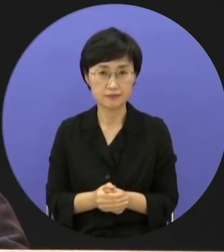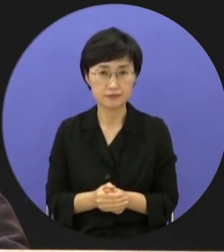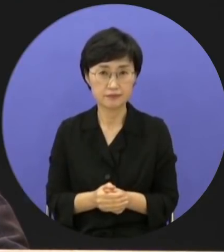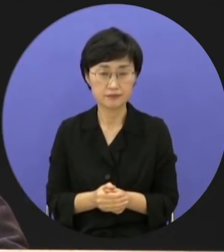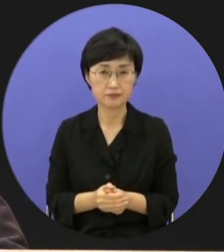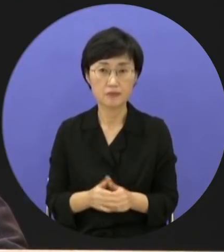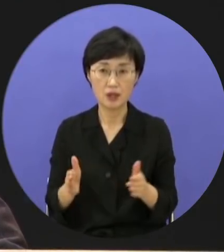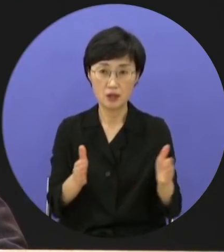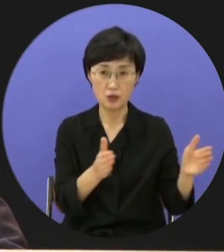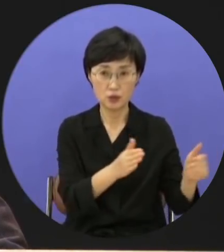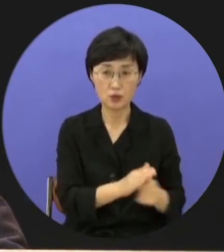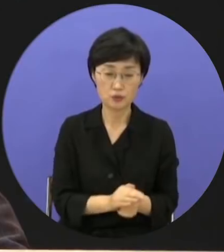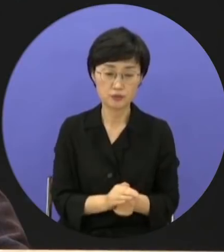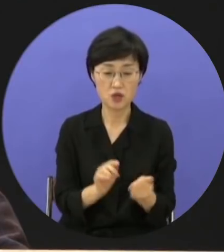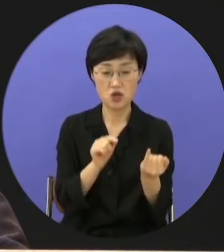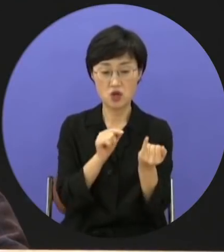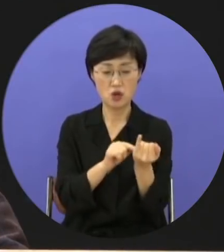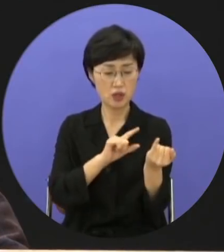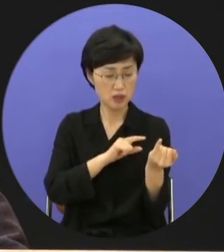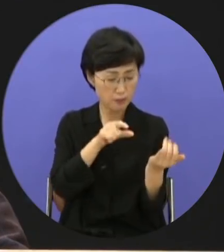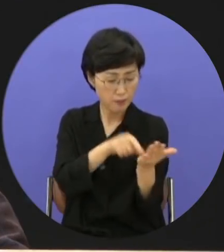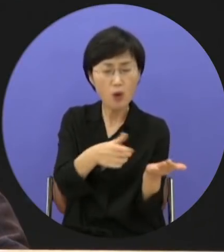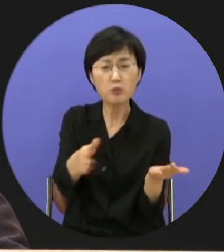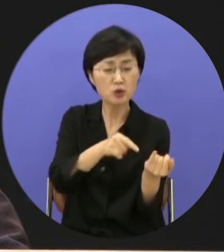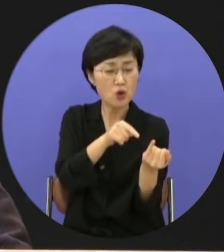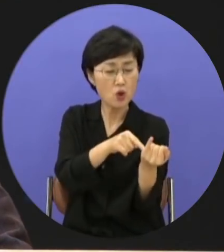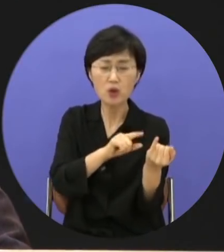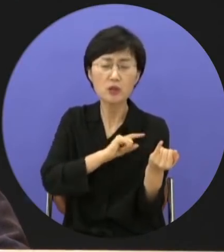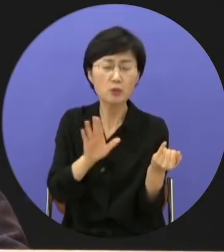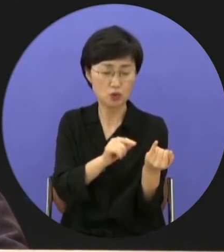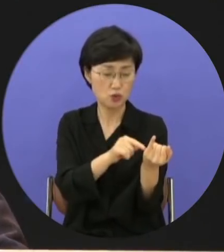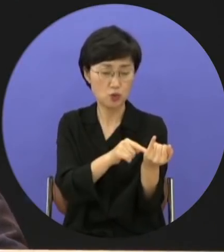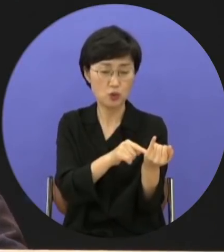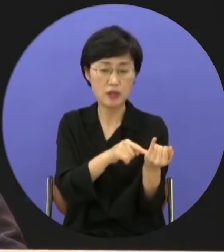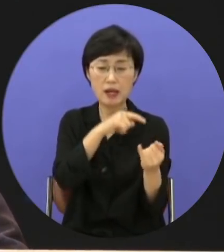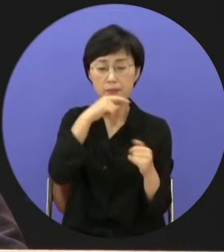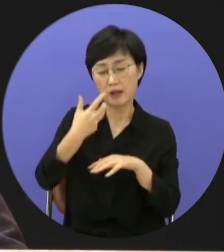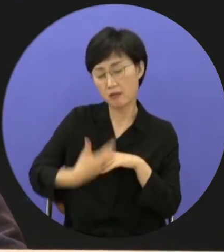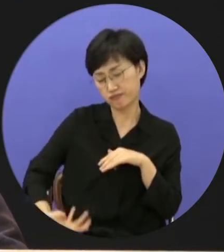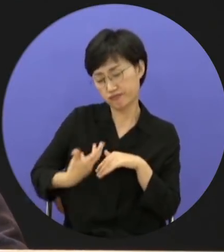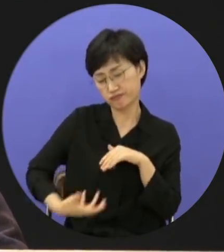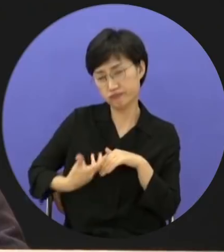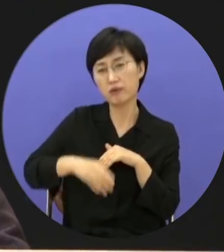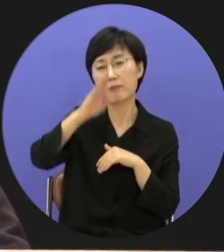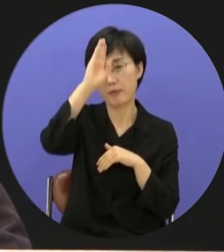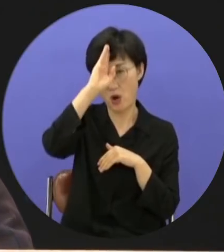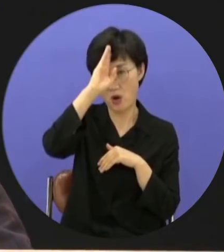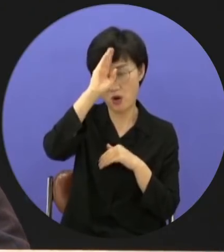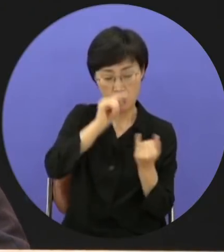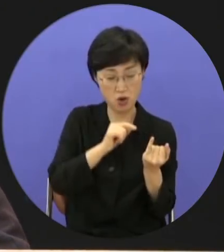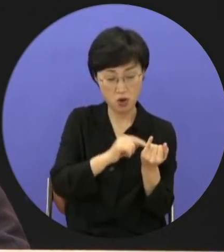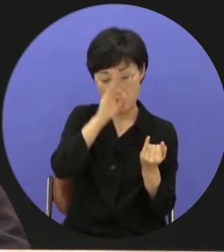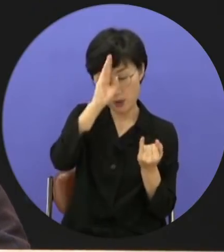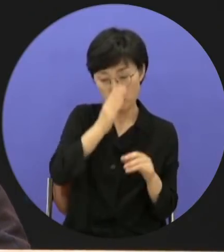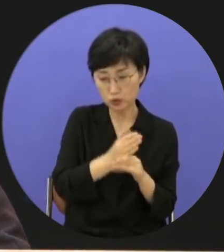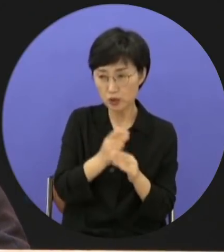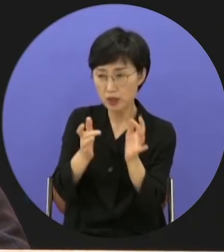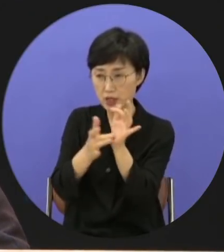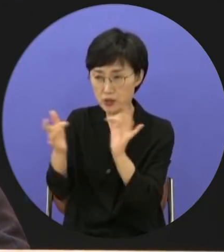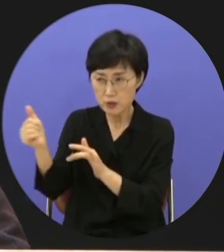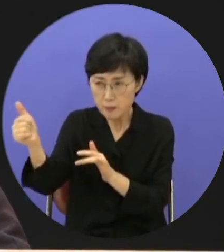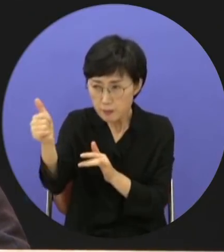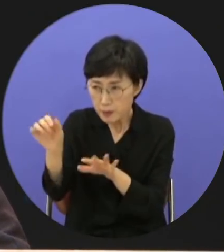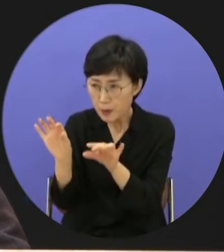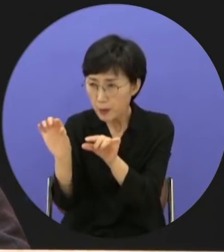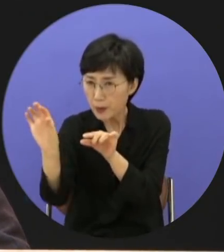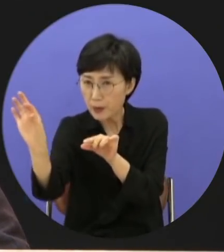밝히지 않은 혈루증 들린 여인이 예수님께서 옷자락을 잡은 겁니다. There was a woman with a bleeding disorder and her name is not even